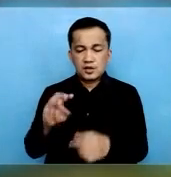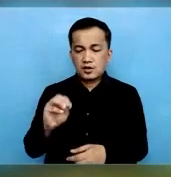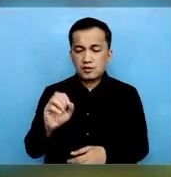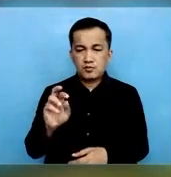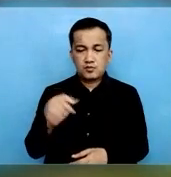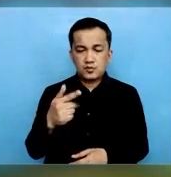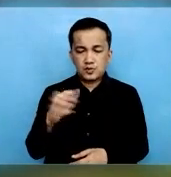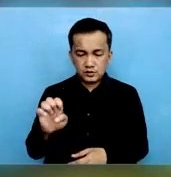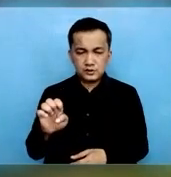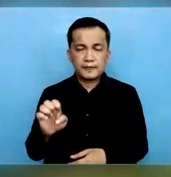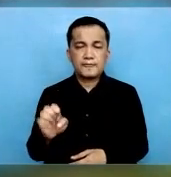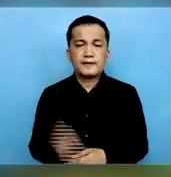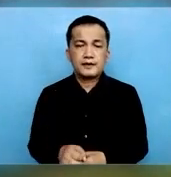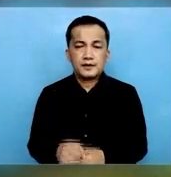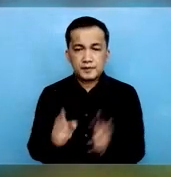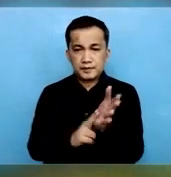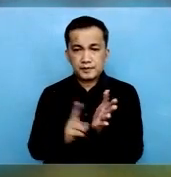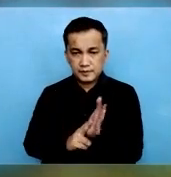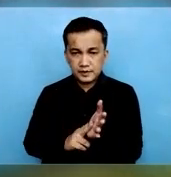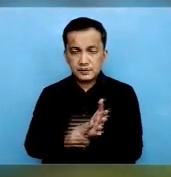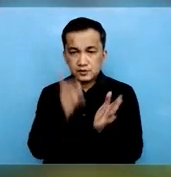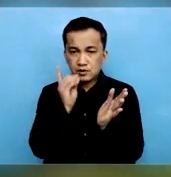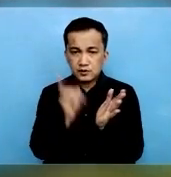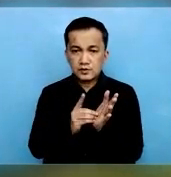at yung mga pipirman, dokumento para